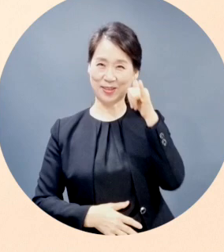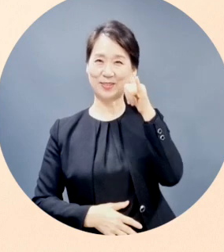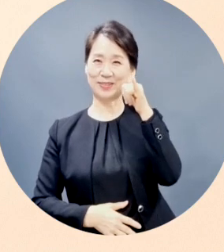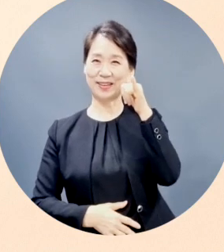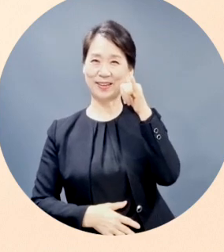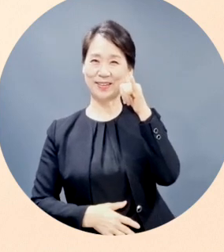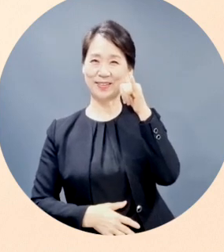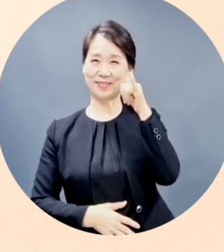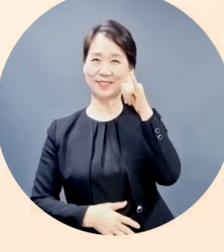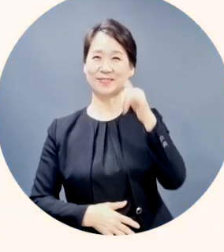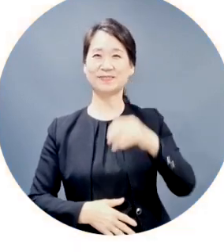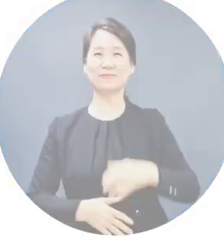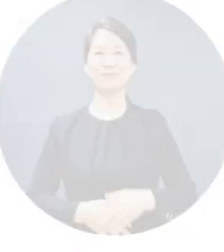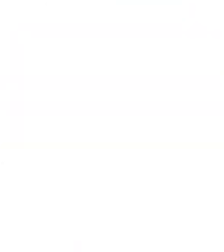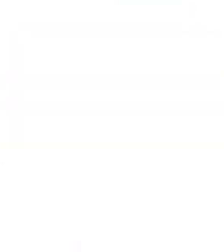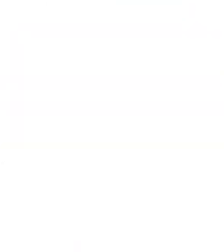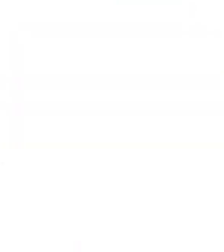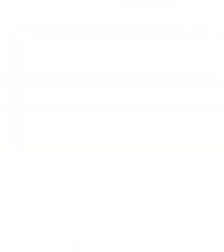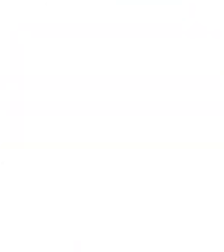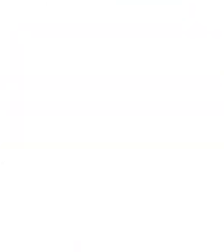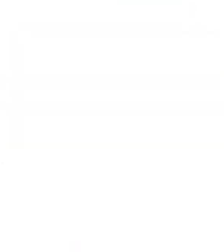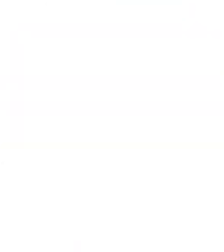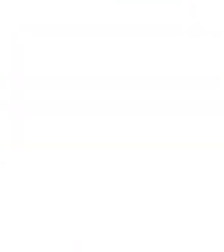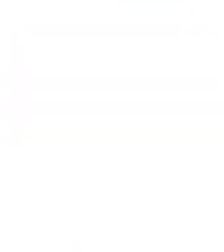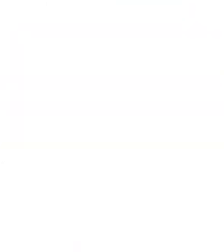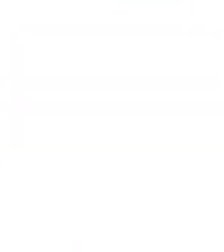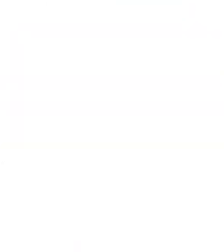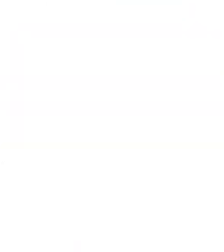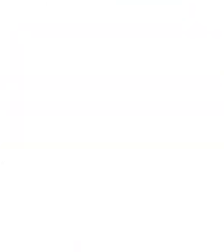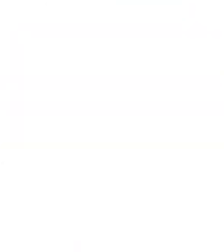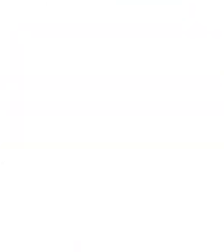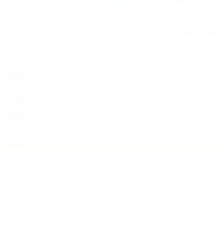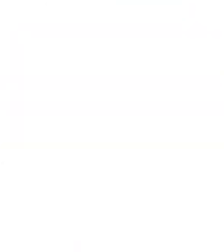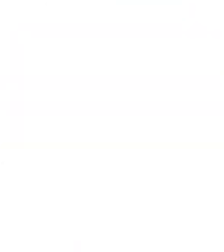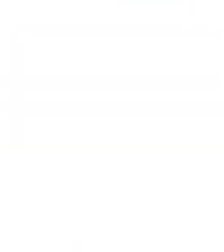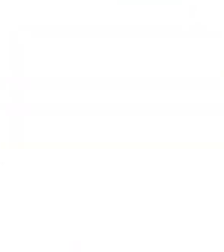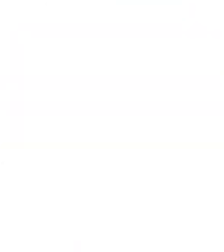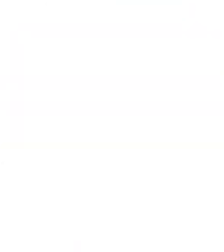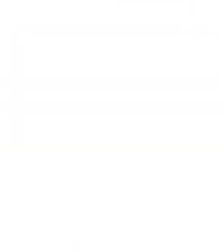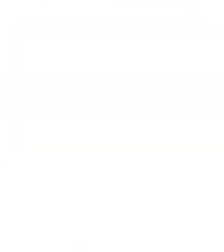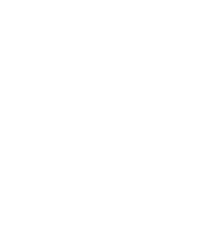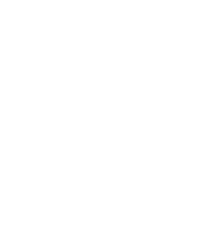연락주세요. 부산광역시 지역장애인 보건의료센터